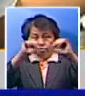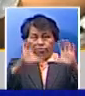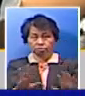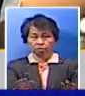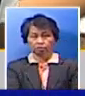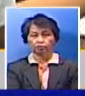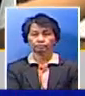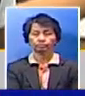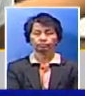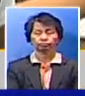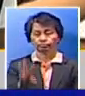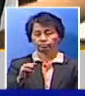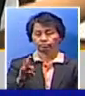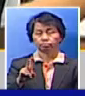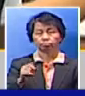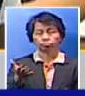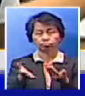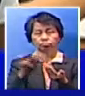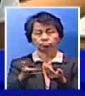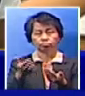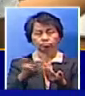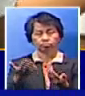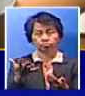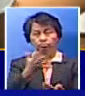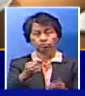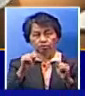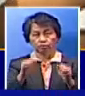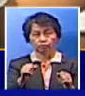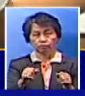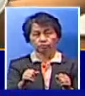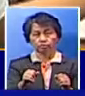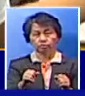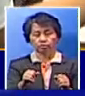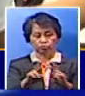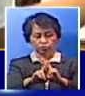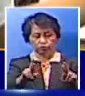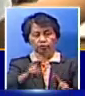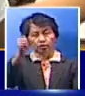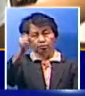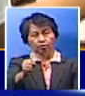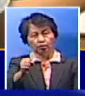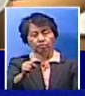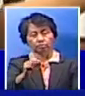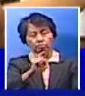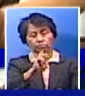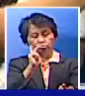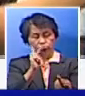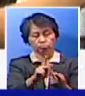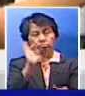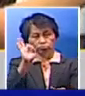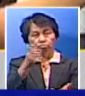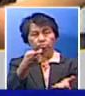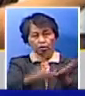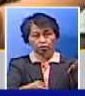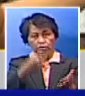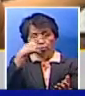memberikan perkhidmatan yang mudah dan selain daripada itu juga, dia menyediakan perkhidmatan shuttle bus yang setimpal dengan harga dia yang berpatutan bagi saya sebagai seorang